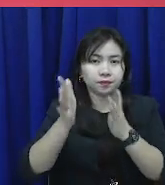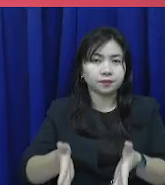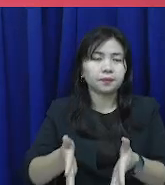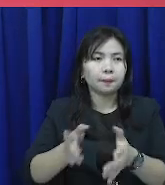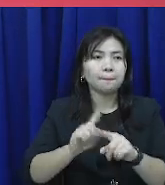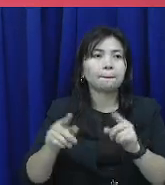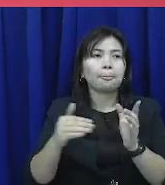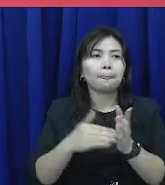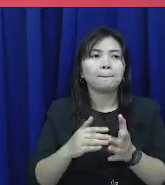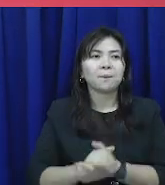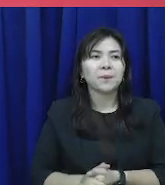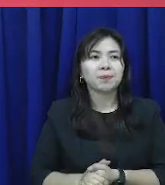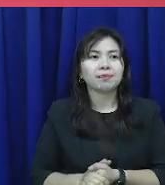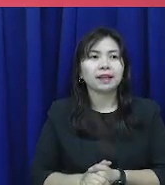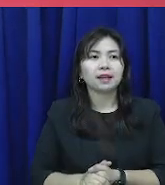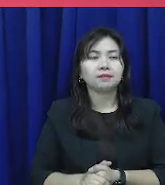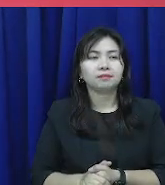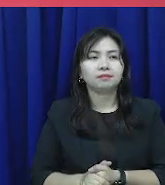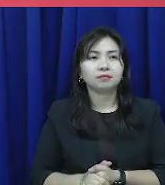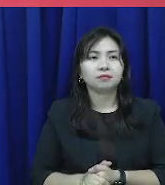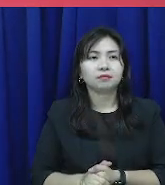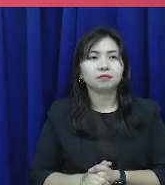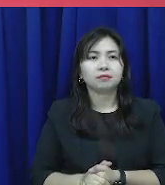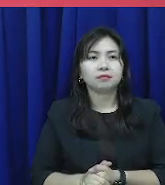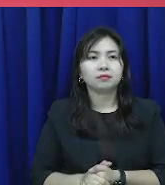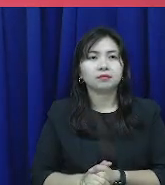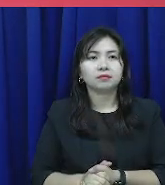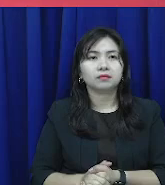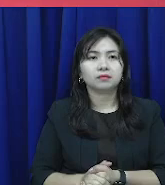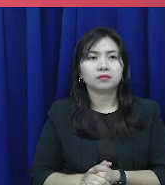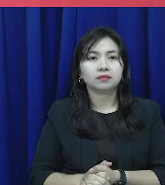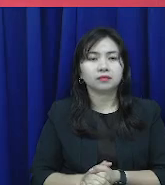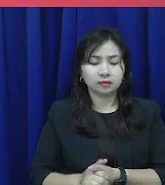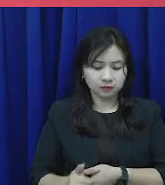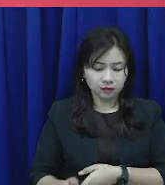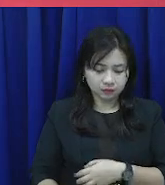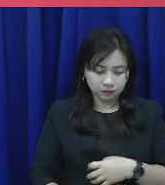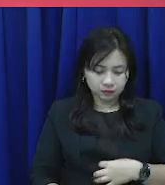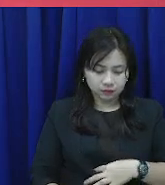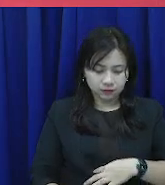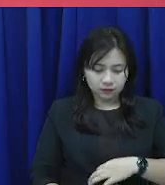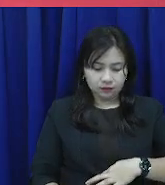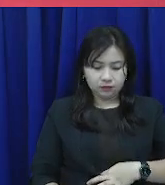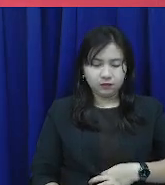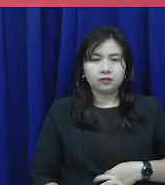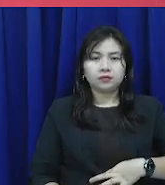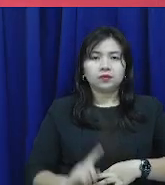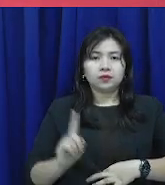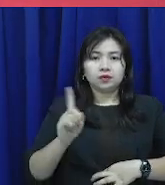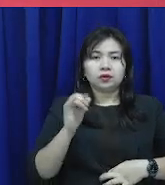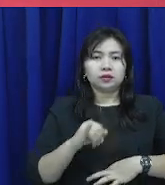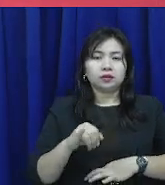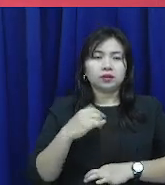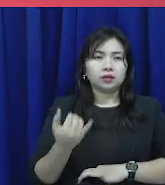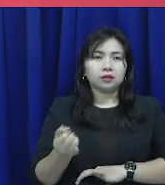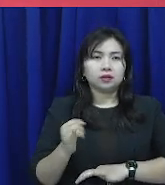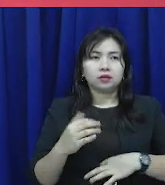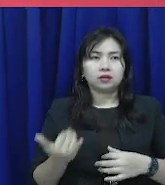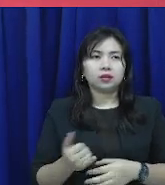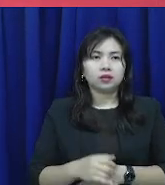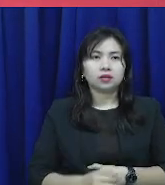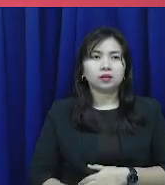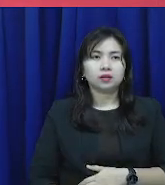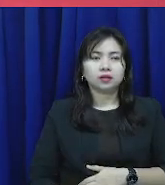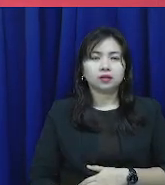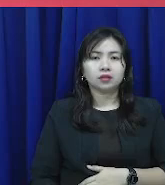ang point na sinasabi ko po sa bawat isa po sa inyo mga kapatid is this Ito po Ilagay niyo po sa isipan po ninyo ang point ko anong meron Anong